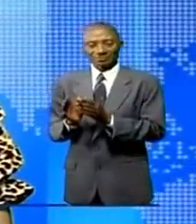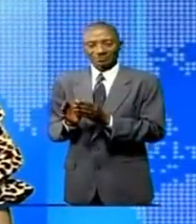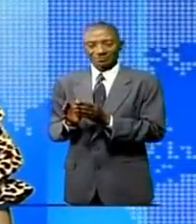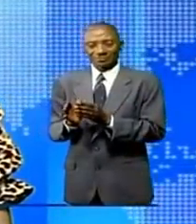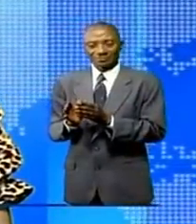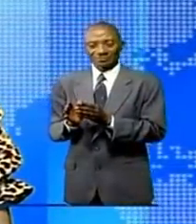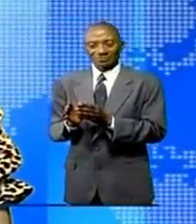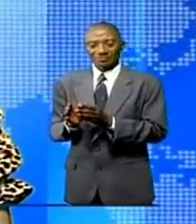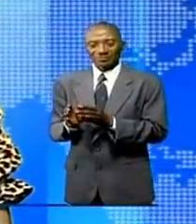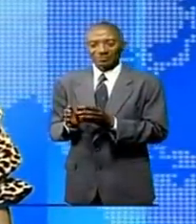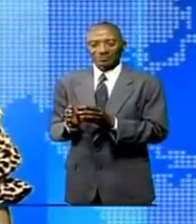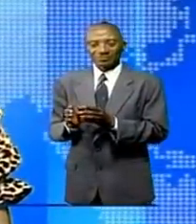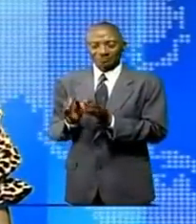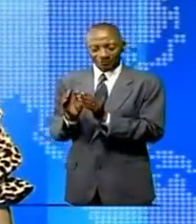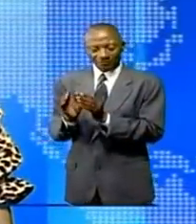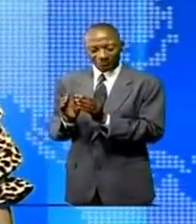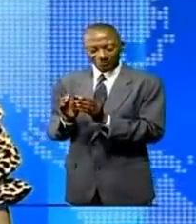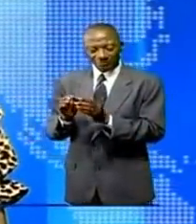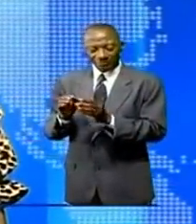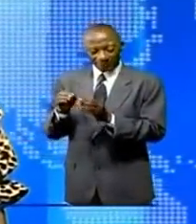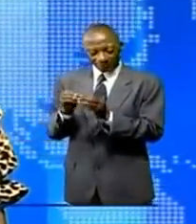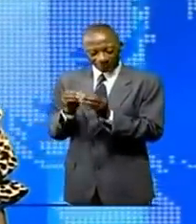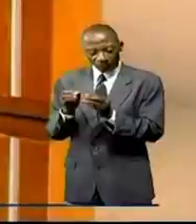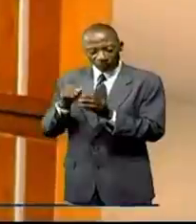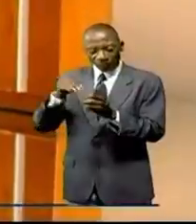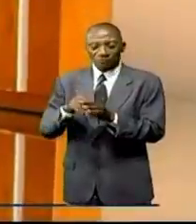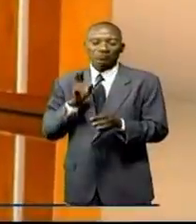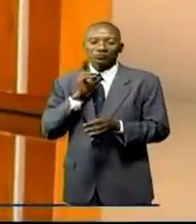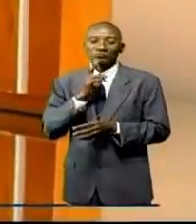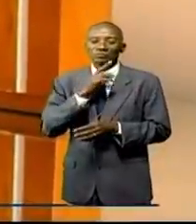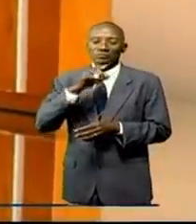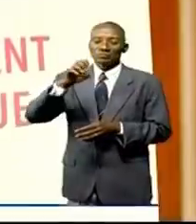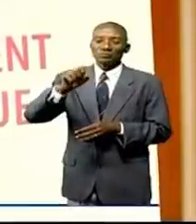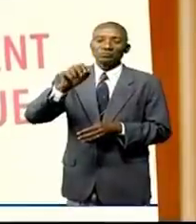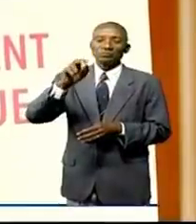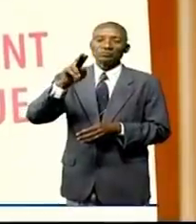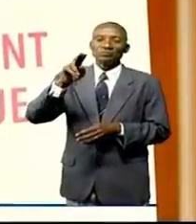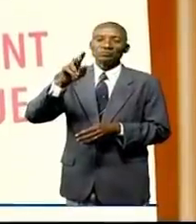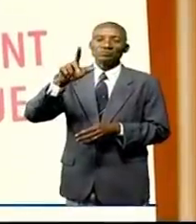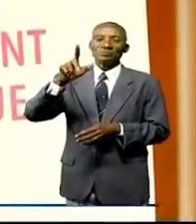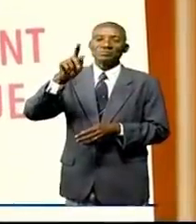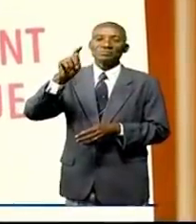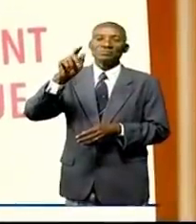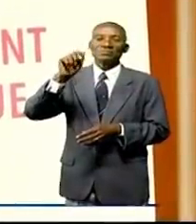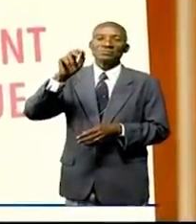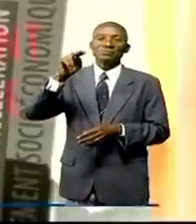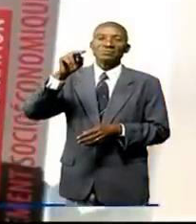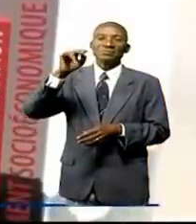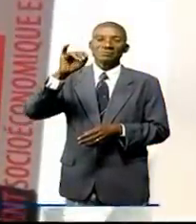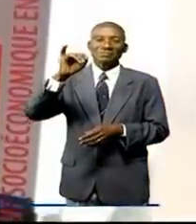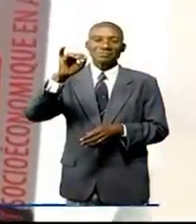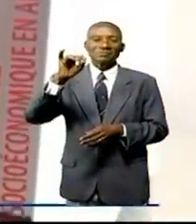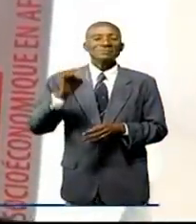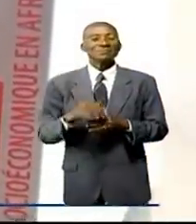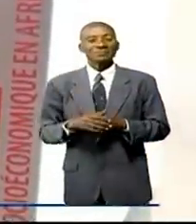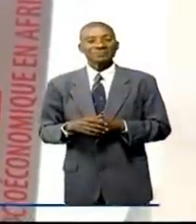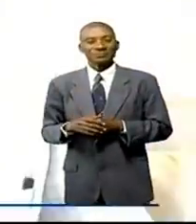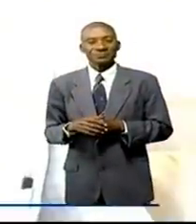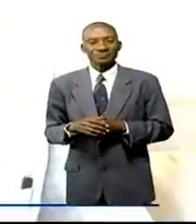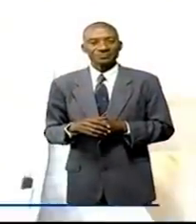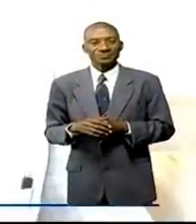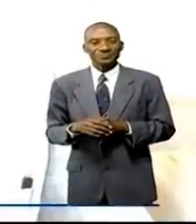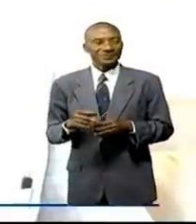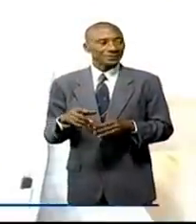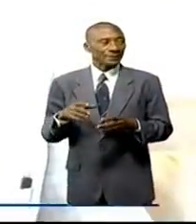l'hôtel Sultani, nous rapporte José Doumbi. Décentralisation et accélération du développement socio-économique de l'Afrique, une publication du docteur Bruno